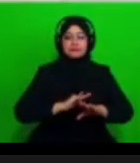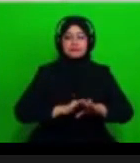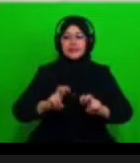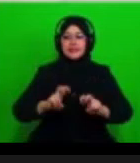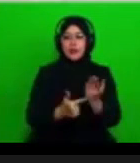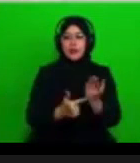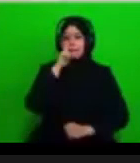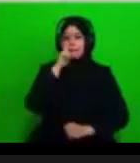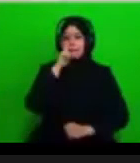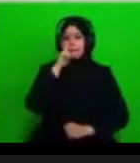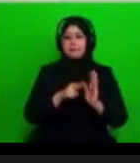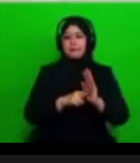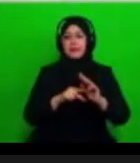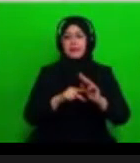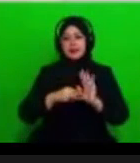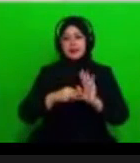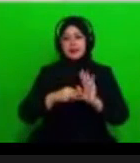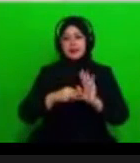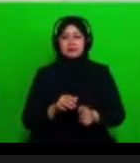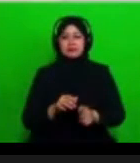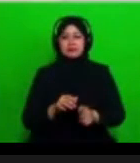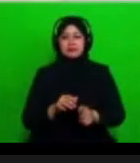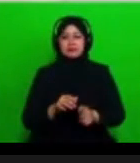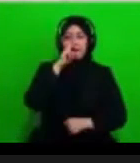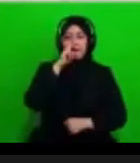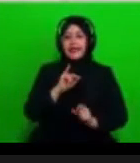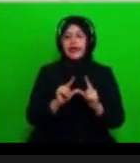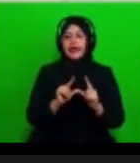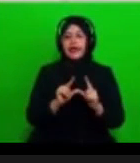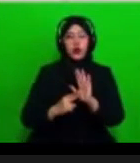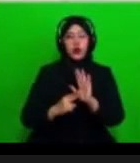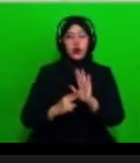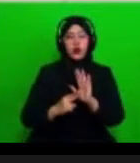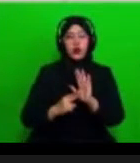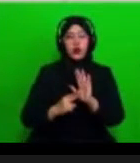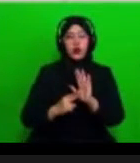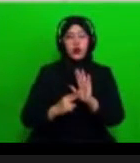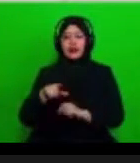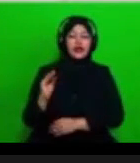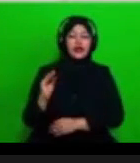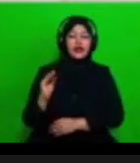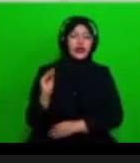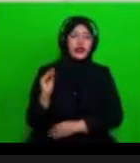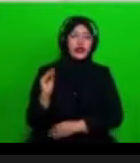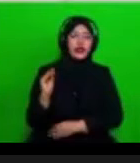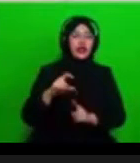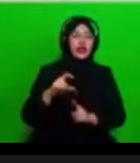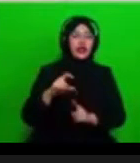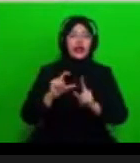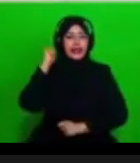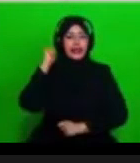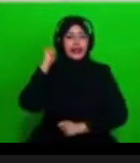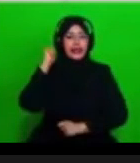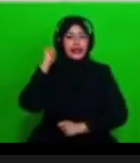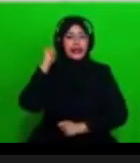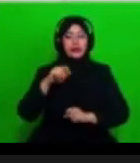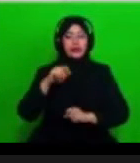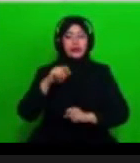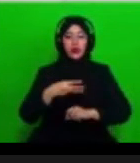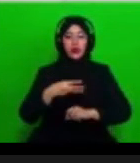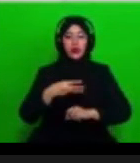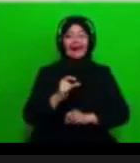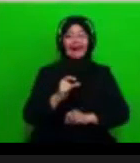Kumolo, para ibu-ibu penasehat DWP instansi pemerintahan pusat, serta segenap pengurus